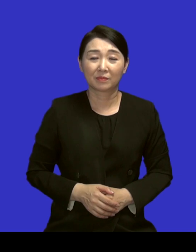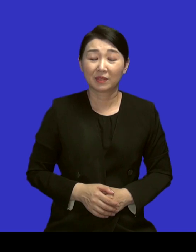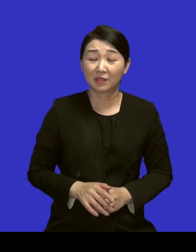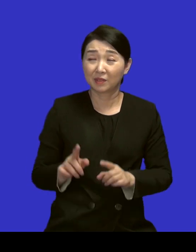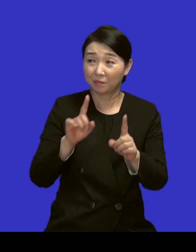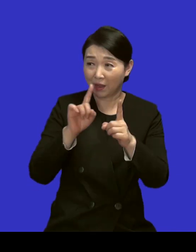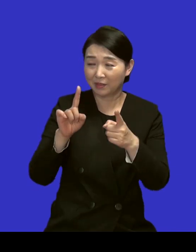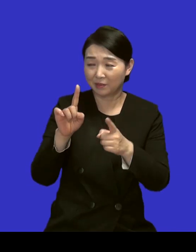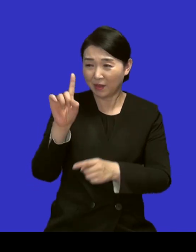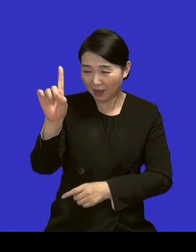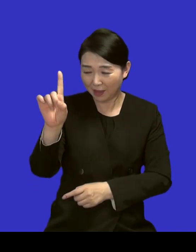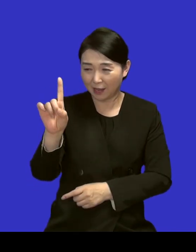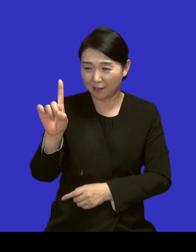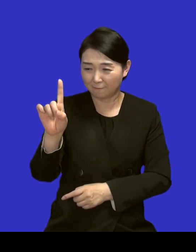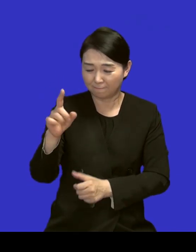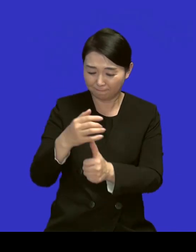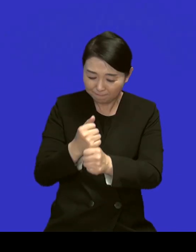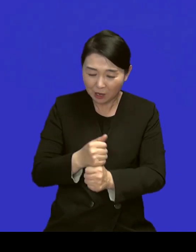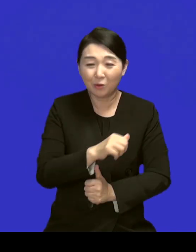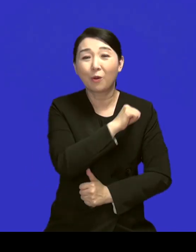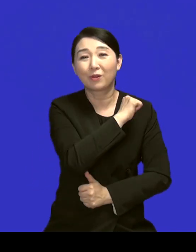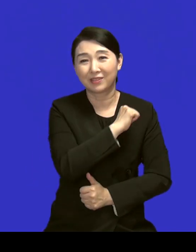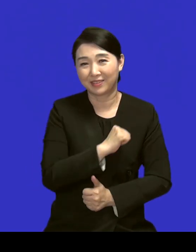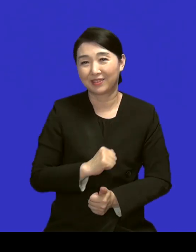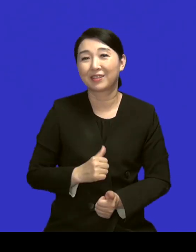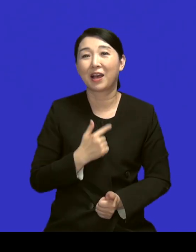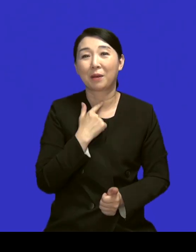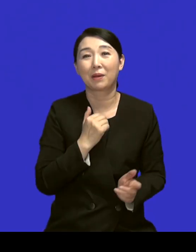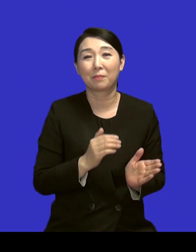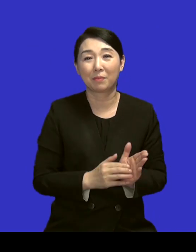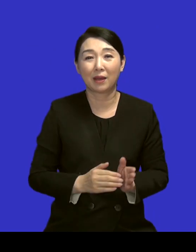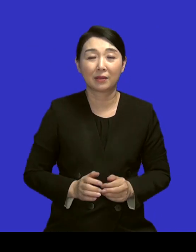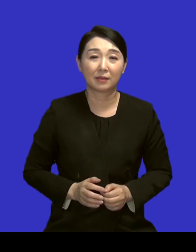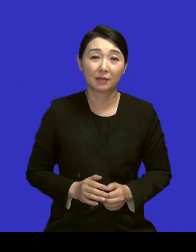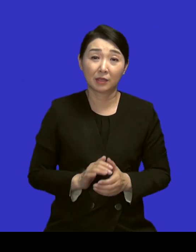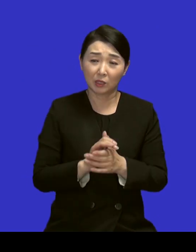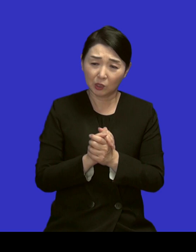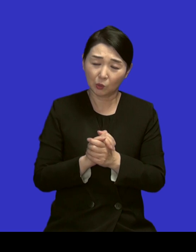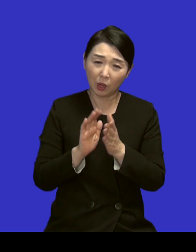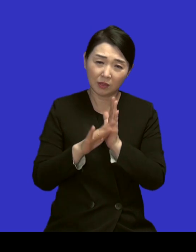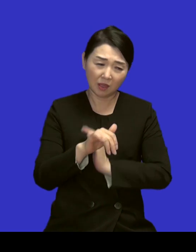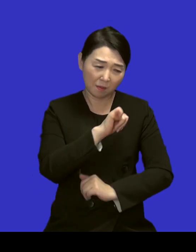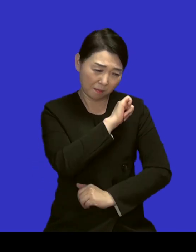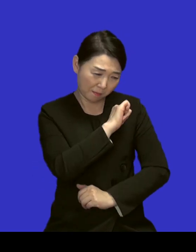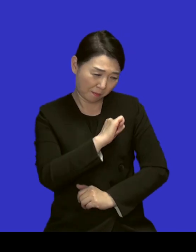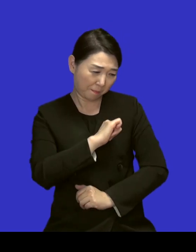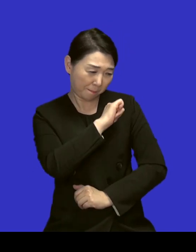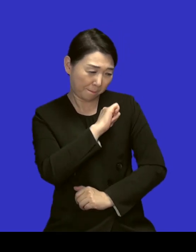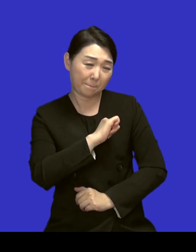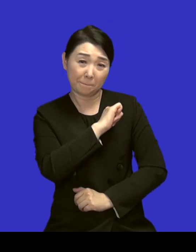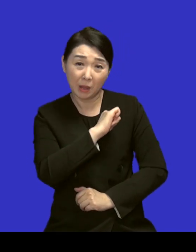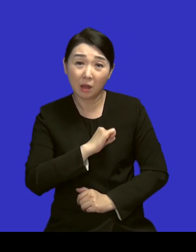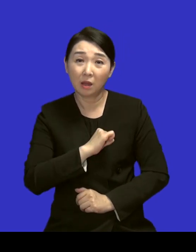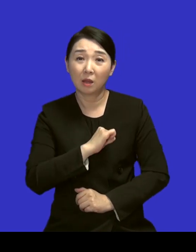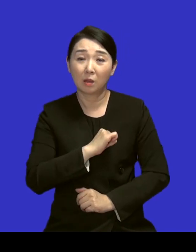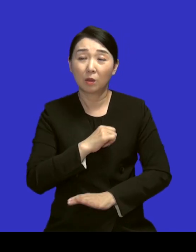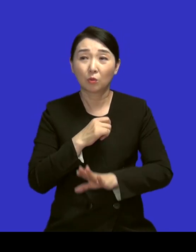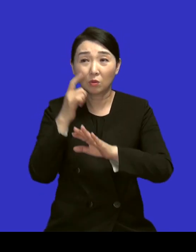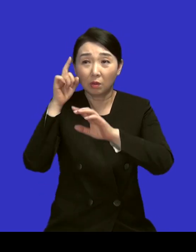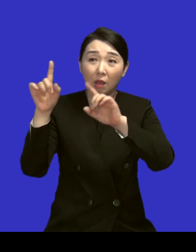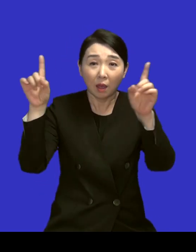버텼던 시절을 이렇게 보냈는데 그렇게 기도하면서 버티다 보니까 정신 차리고 보니까